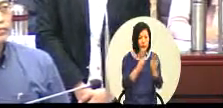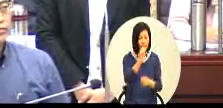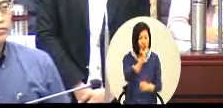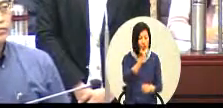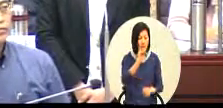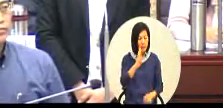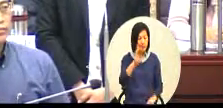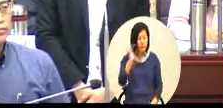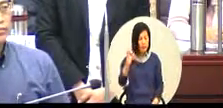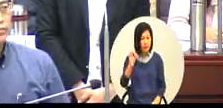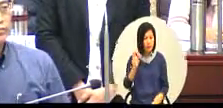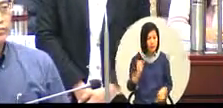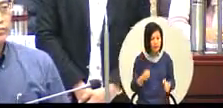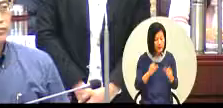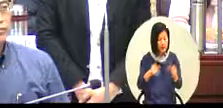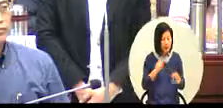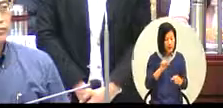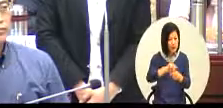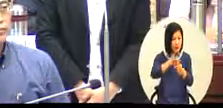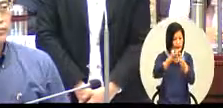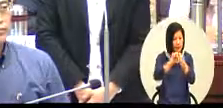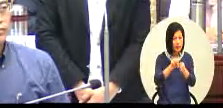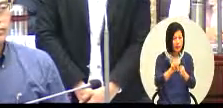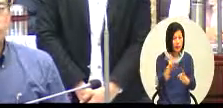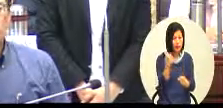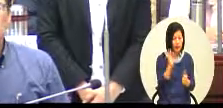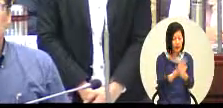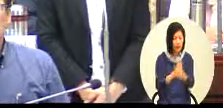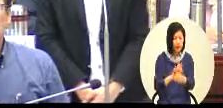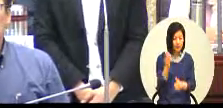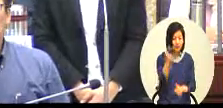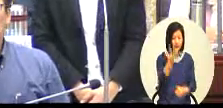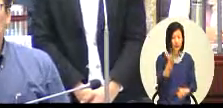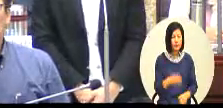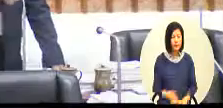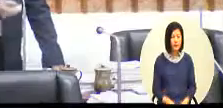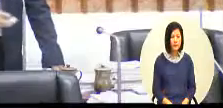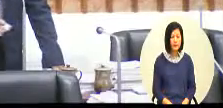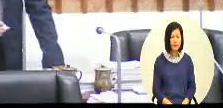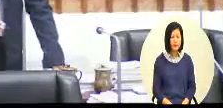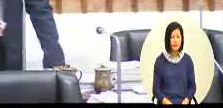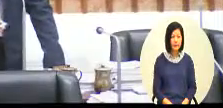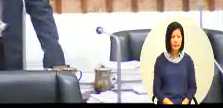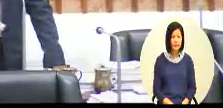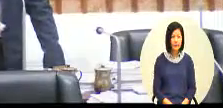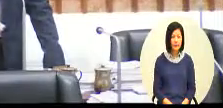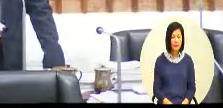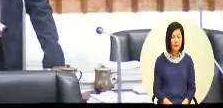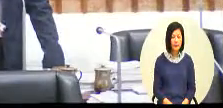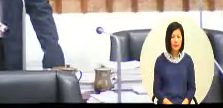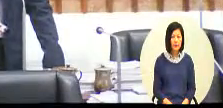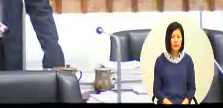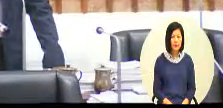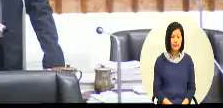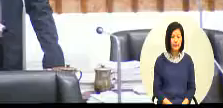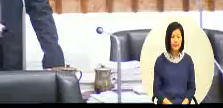三个点，扩大了服务的点。 好，很好。 刚刚那个举手是哪个局？